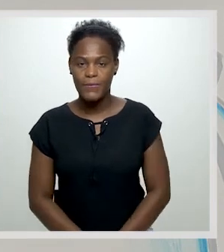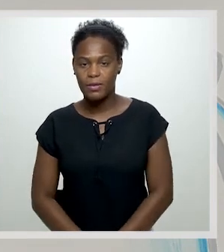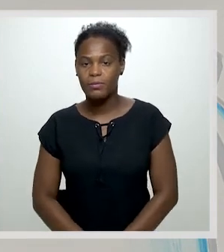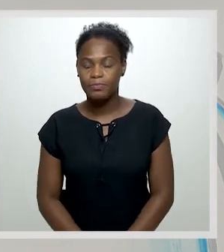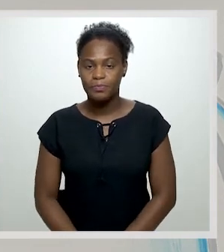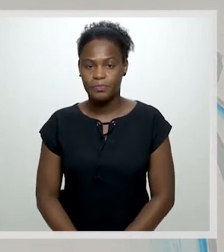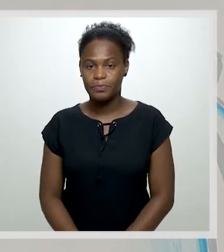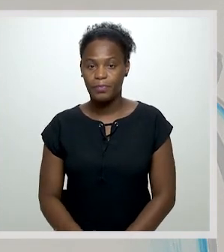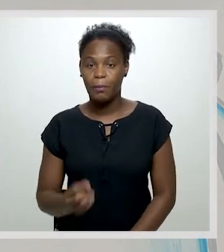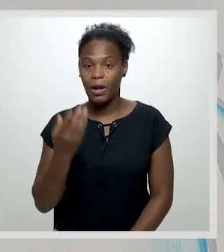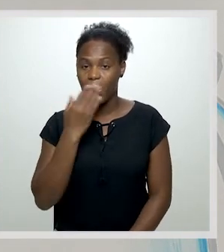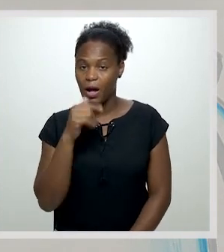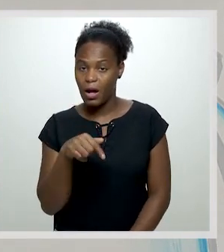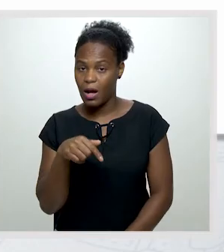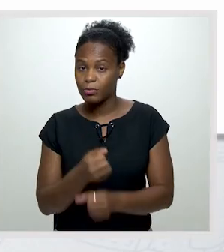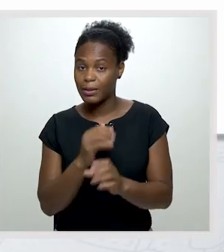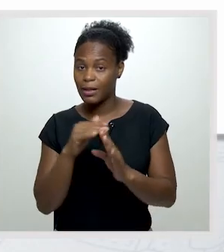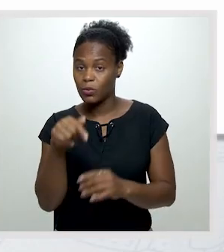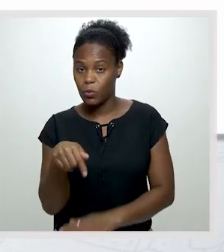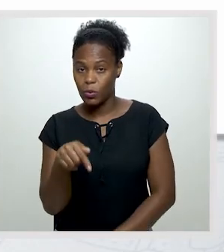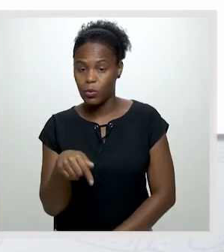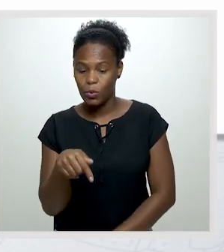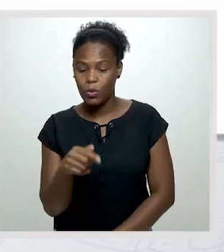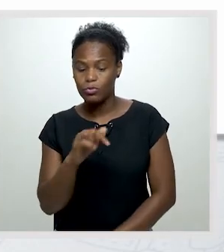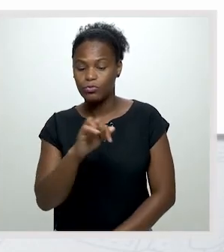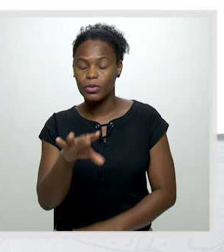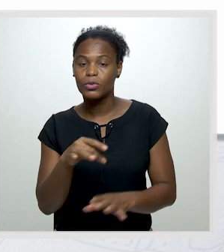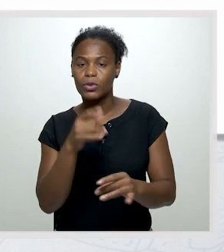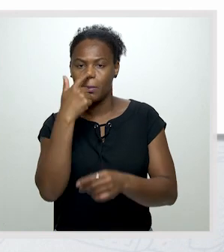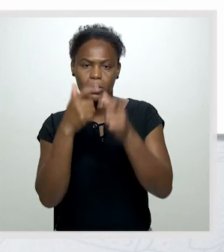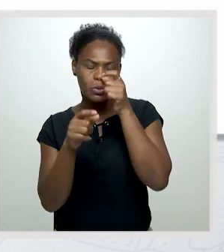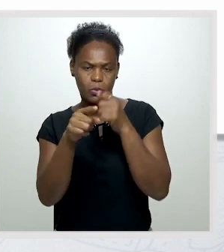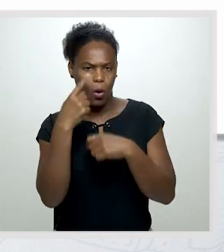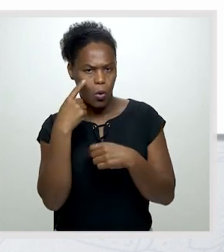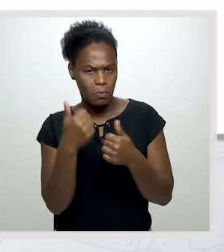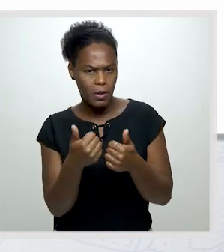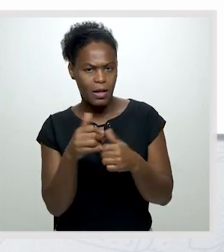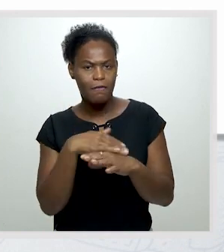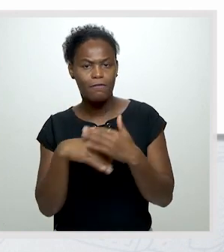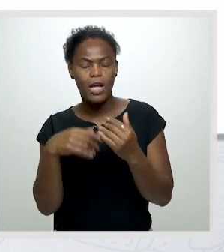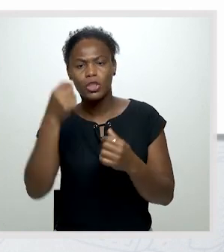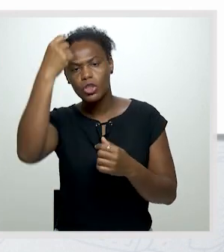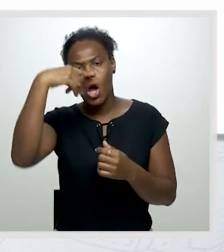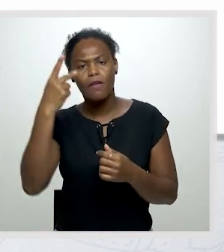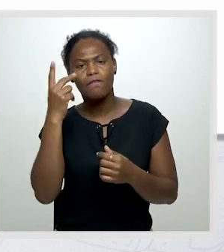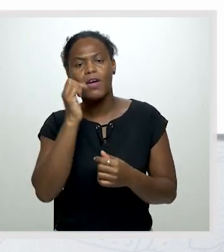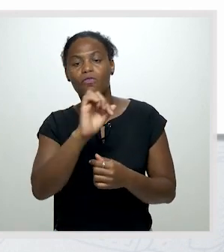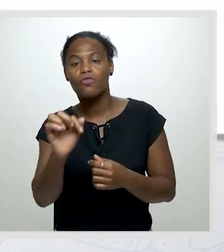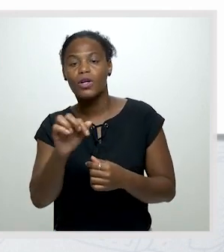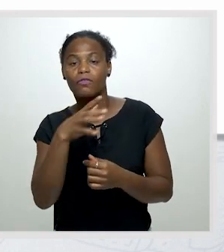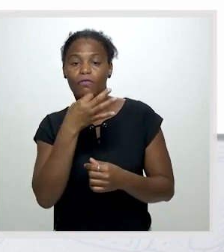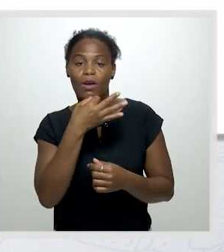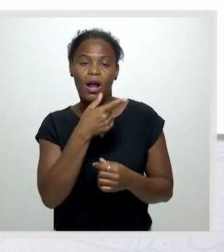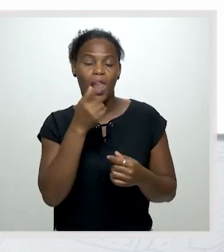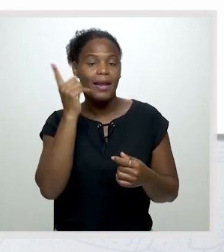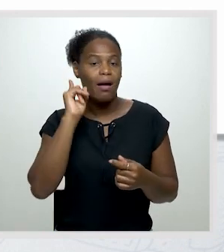Pour le devoir d'aujourd'hui, choisis un personnage que tu connais bien et fais sa biographie. Tu feras référence à sa naissance,